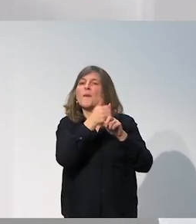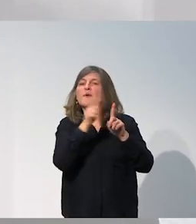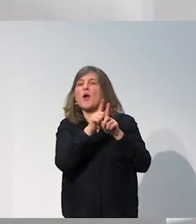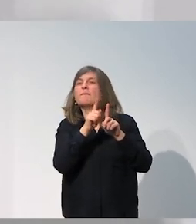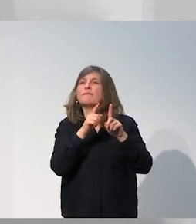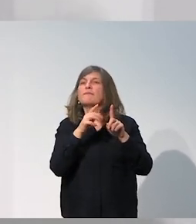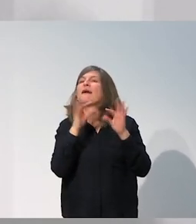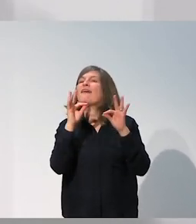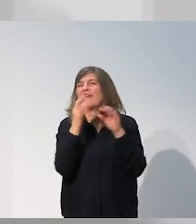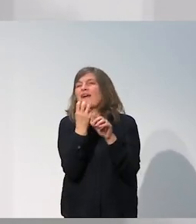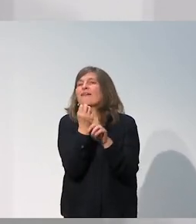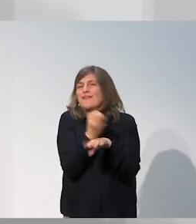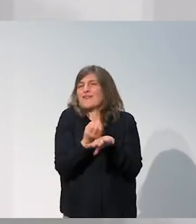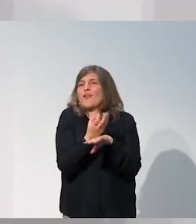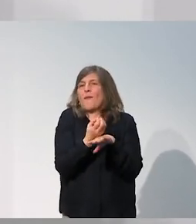et compagnie, mais enfin,